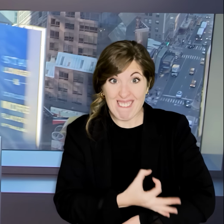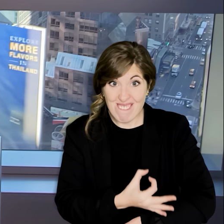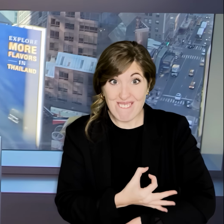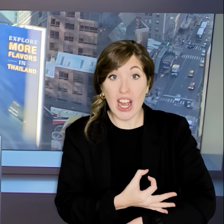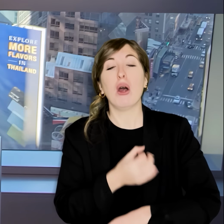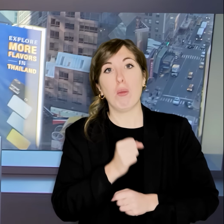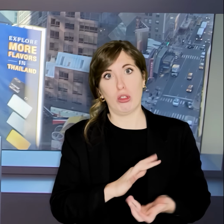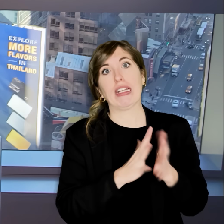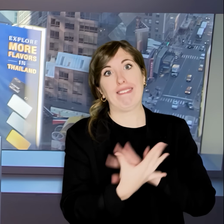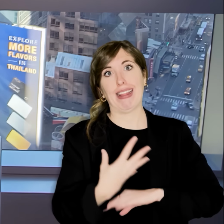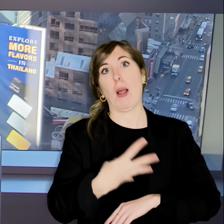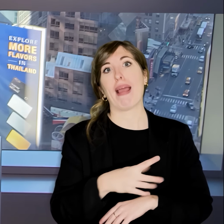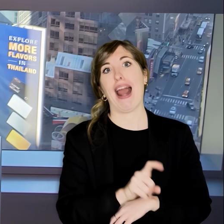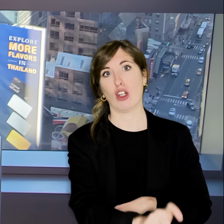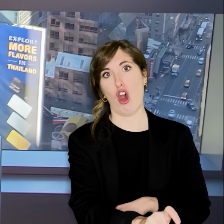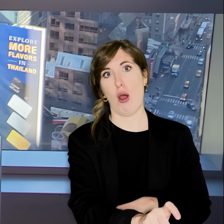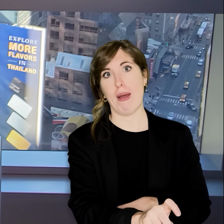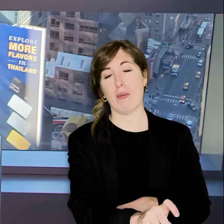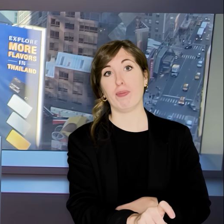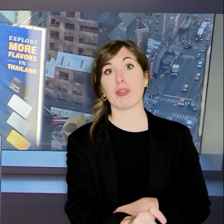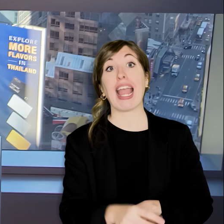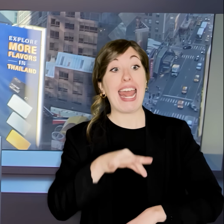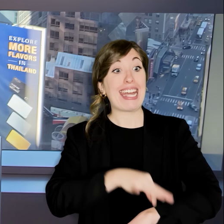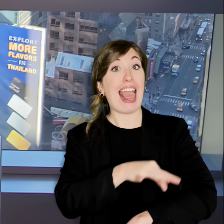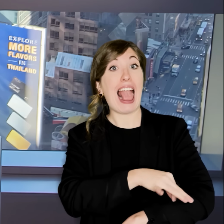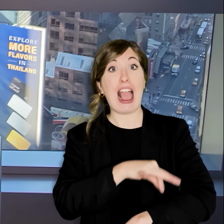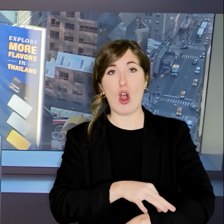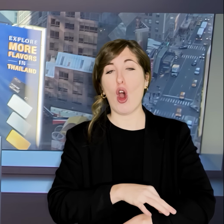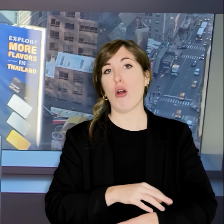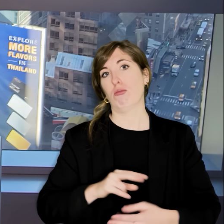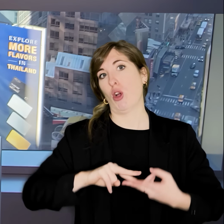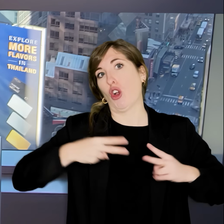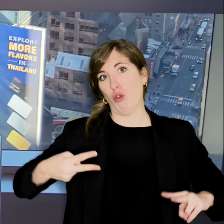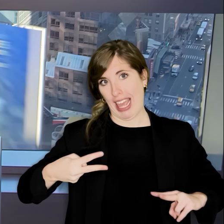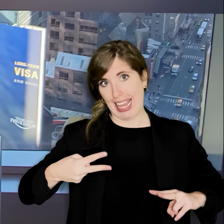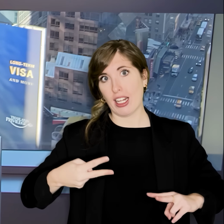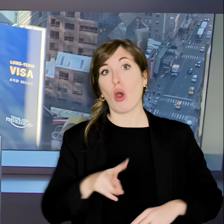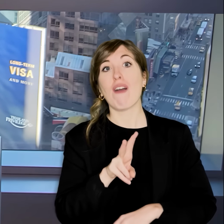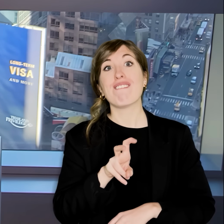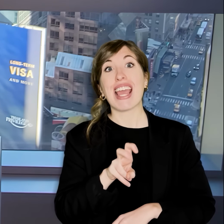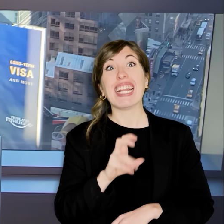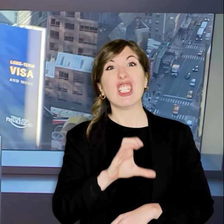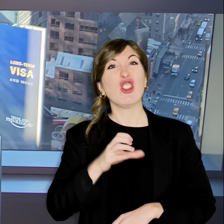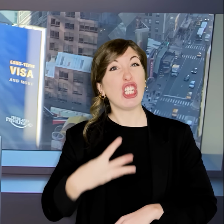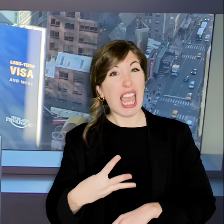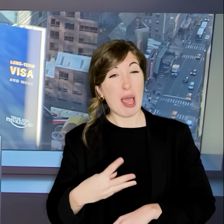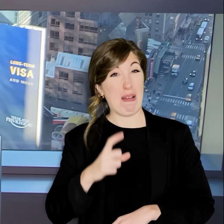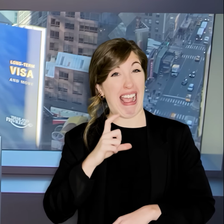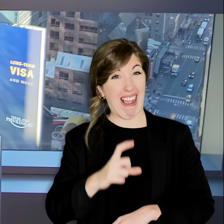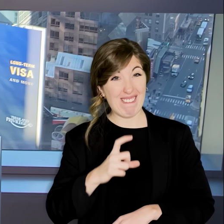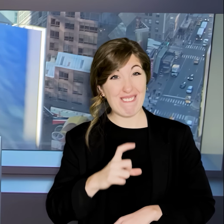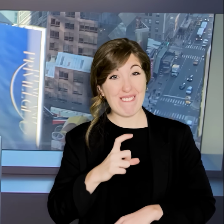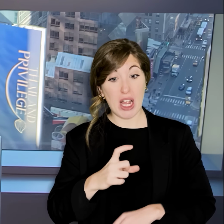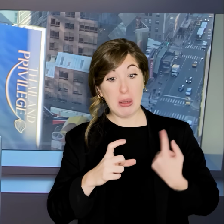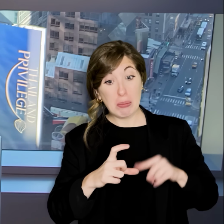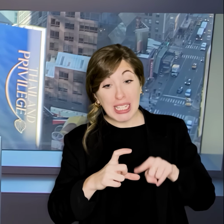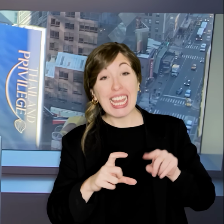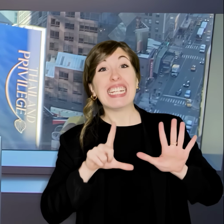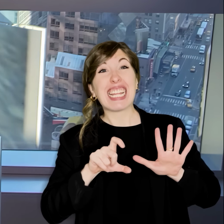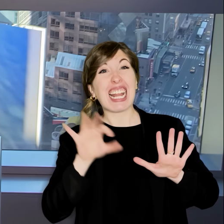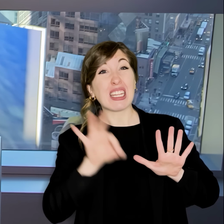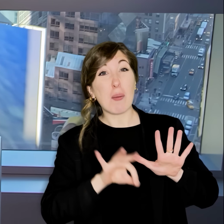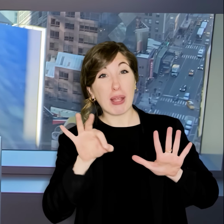arriva addirittura per nei congeniti superiori ai 20 cm che fanno melanoma il 75% dei casi pero può